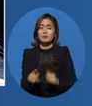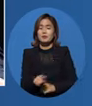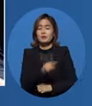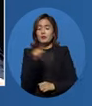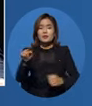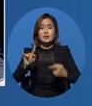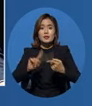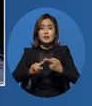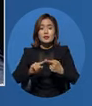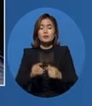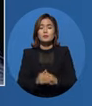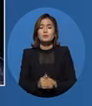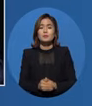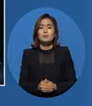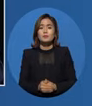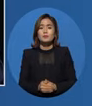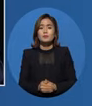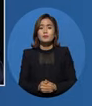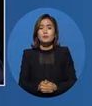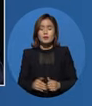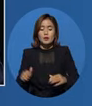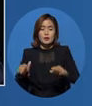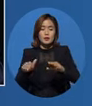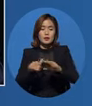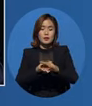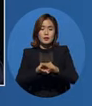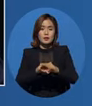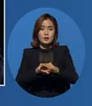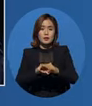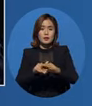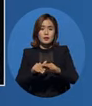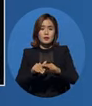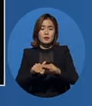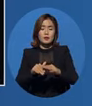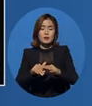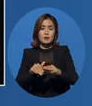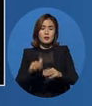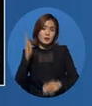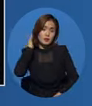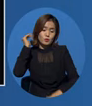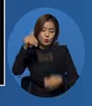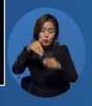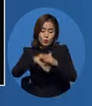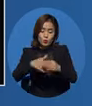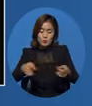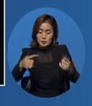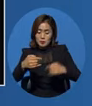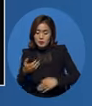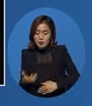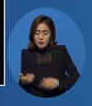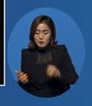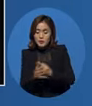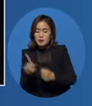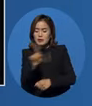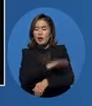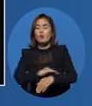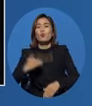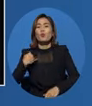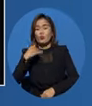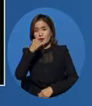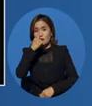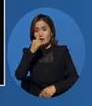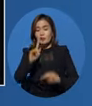법에서는 대선후보 캠프 참여 기선 였기 때문에 어떤 진행과정을 제도 모르는 상태였습니다